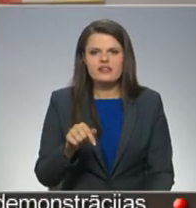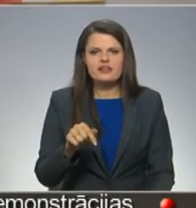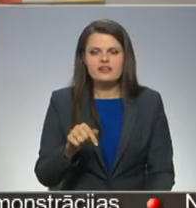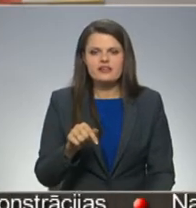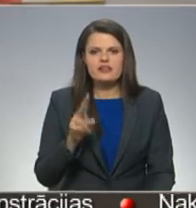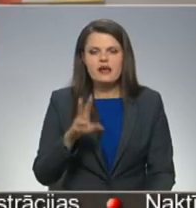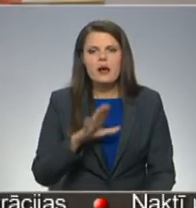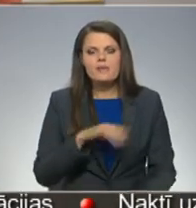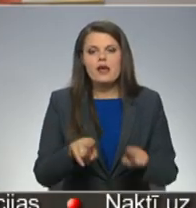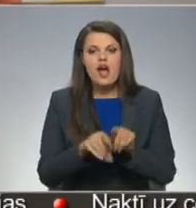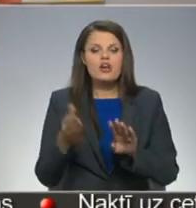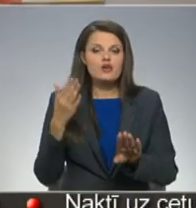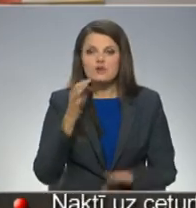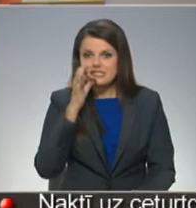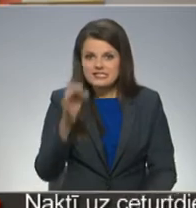kā bija arī minēts, kad